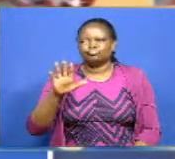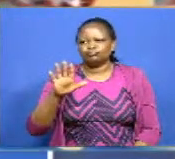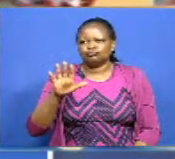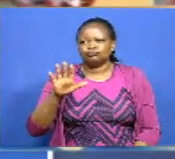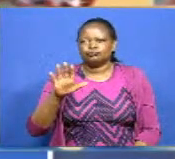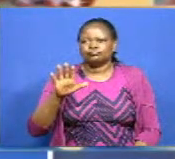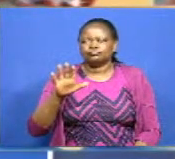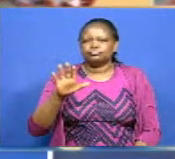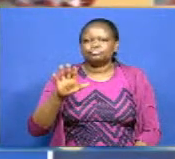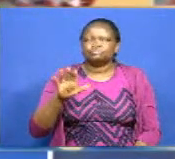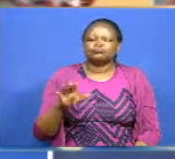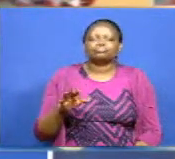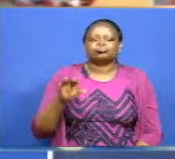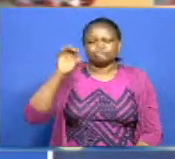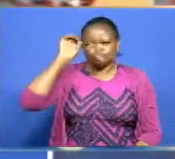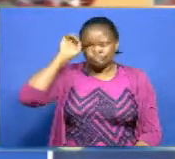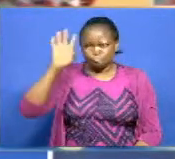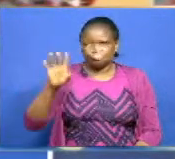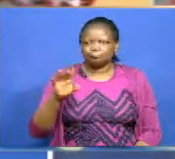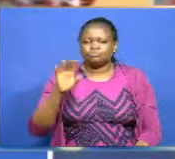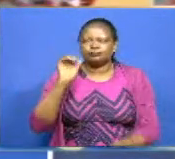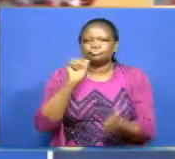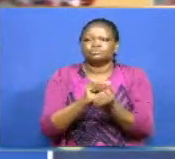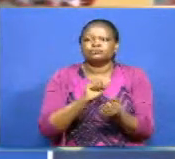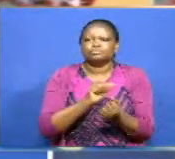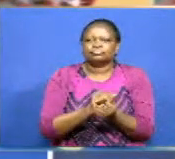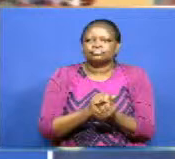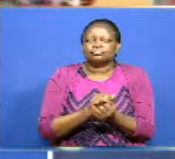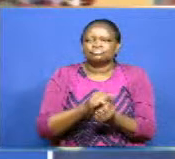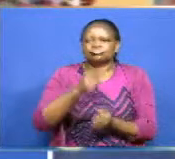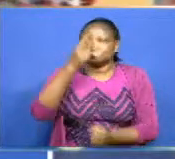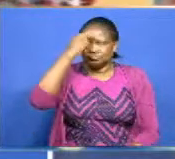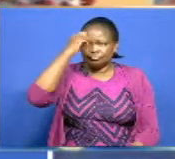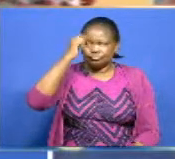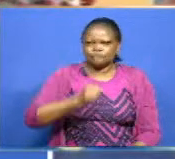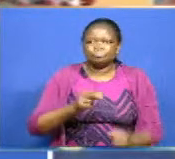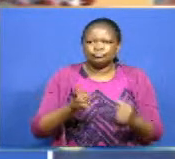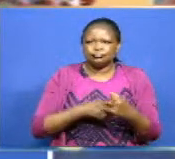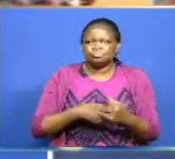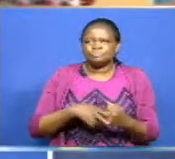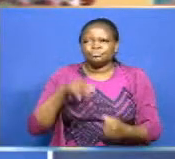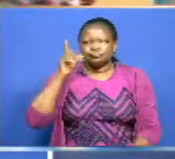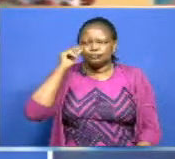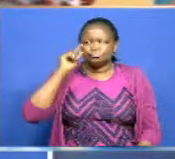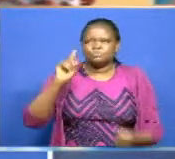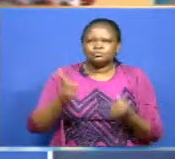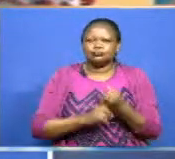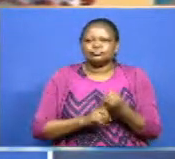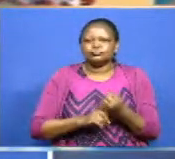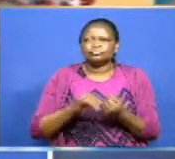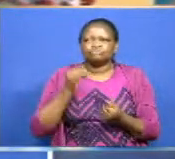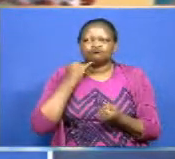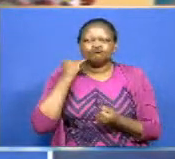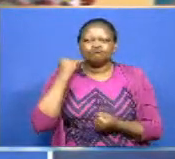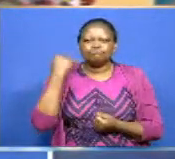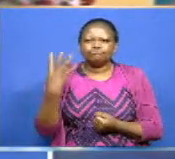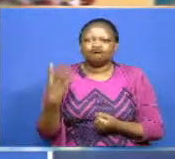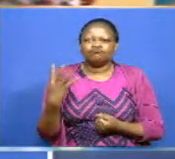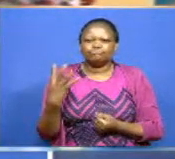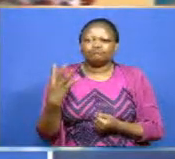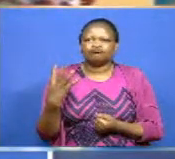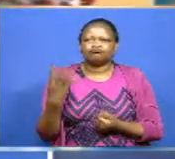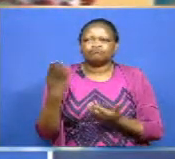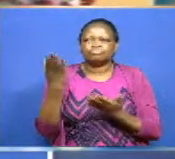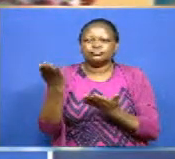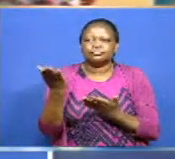virusi hivyo, ikifuatwa na Kiambu kwa visa 10, Kajiado 7, Mombasa 6 na Kuru 4, huku Busia na